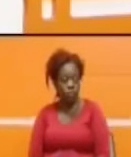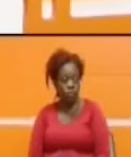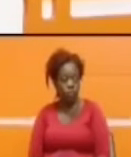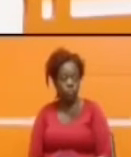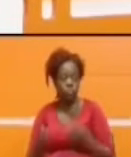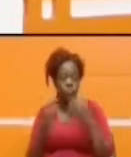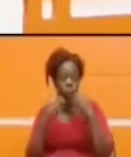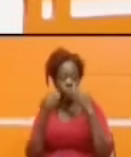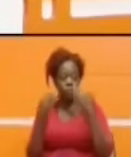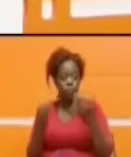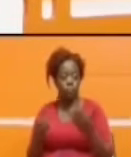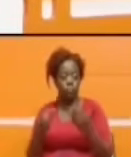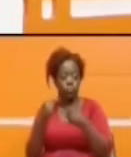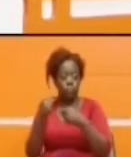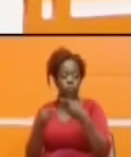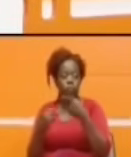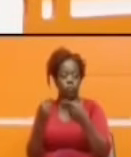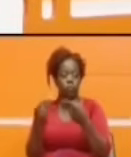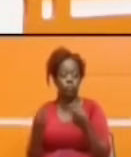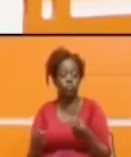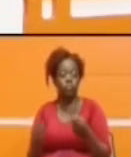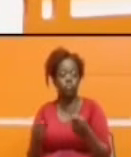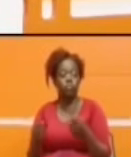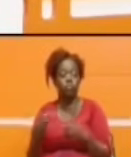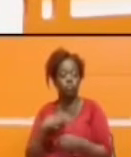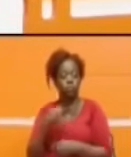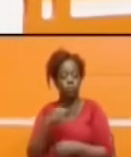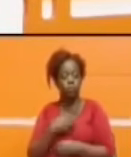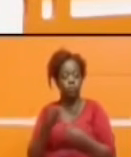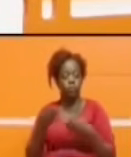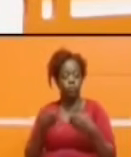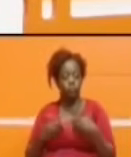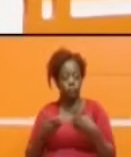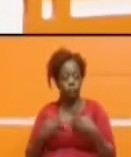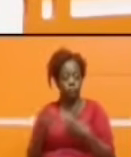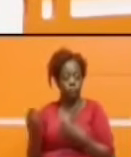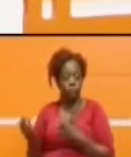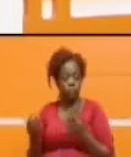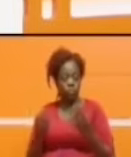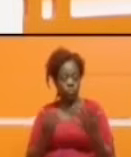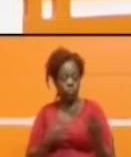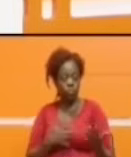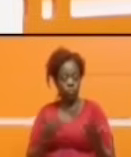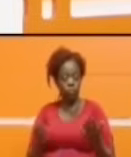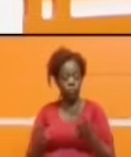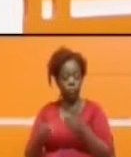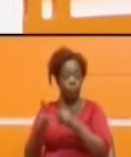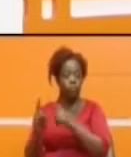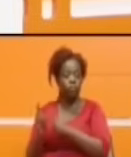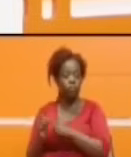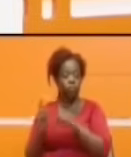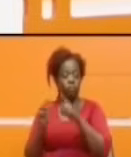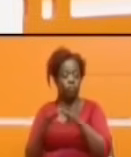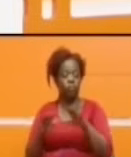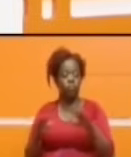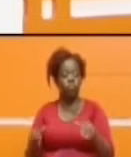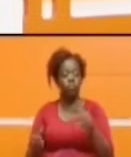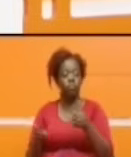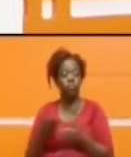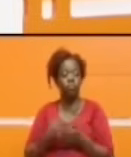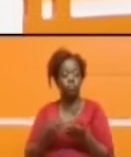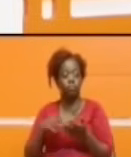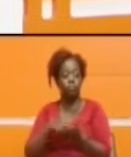Mwebalire ddala betutambula nabo abasirikale b'obwannannyini abaaleeteddwa okukuuma ettaka eririko